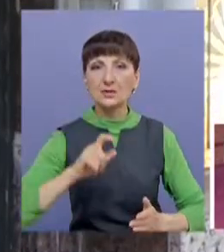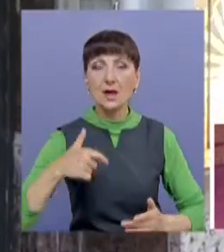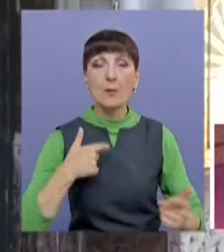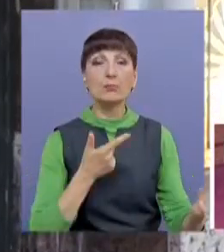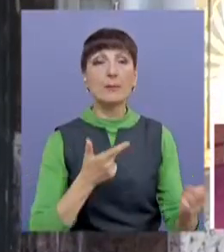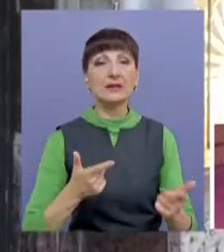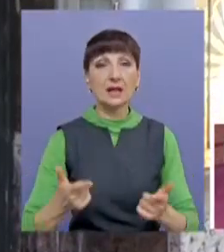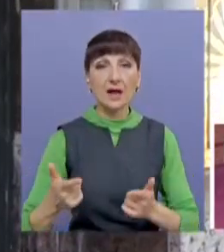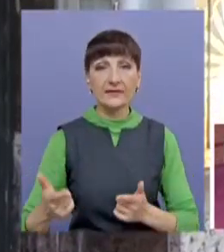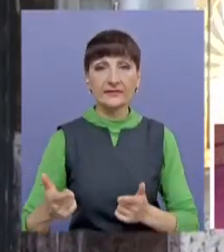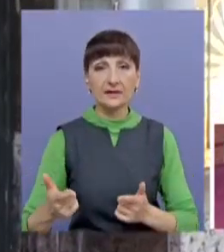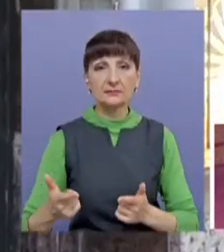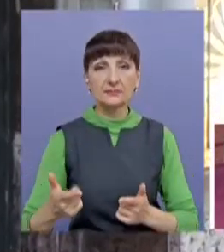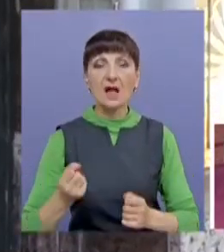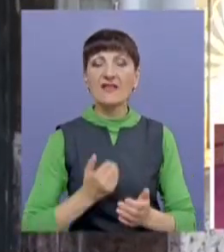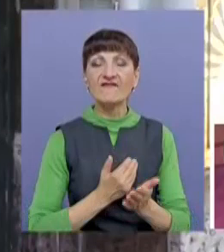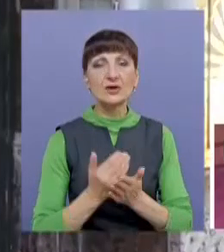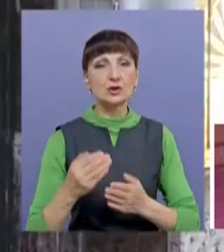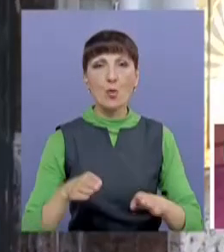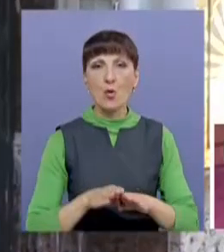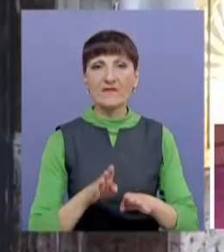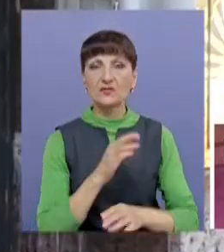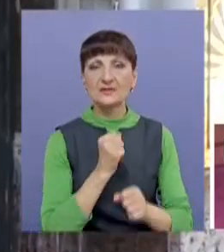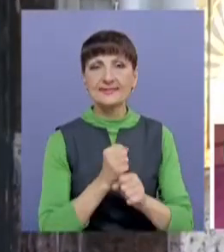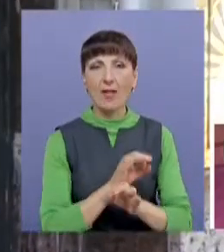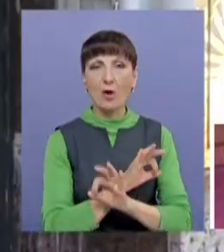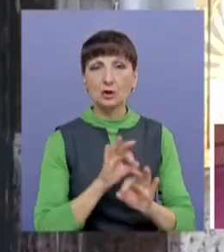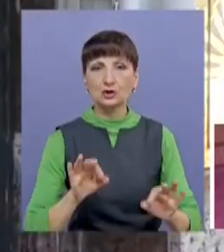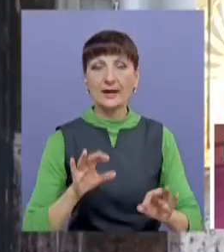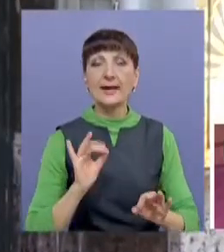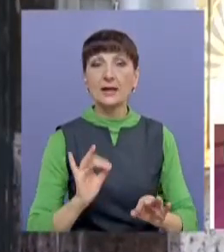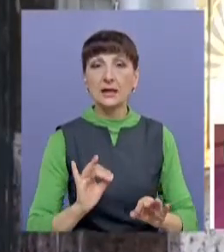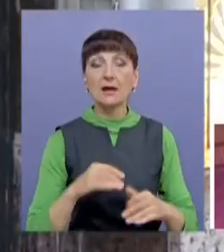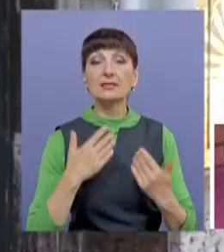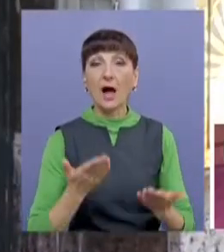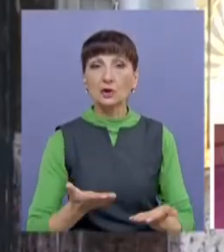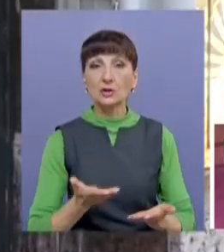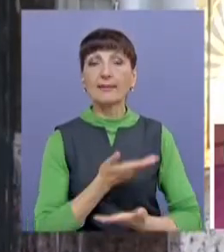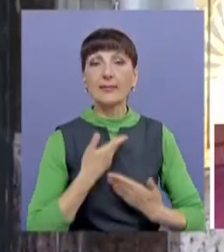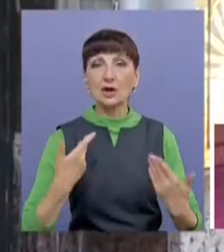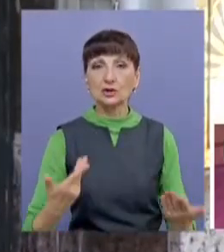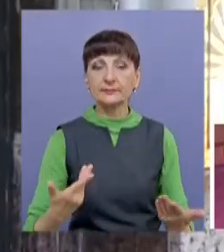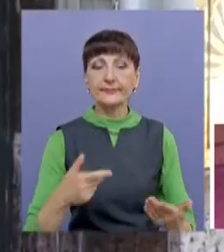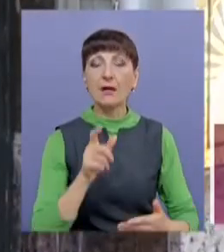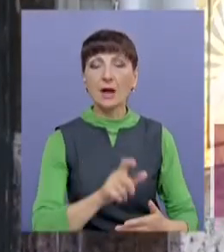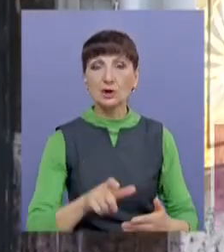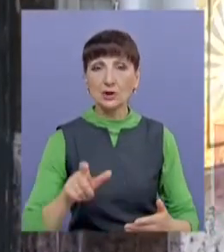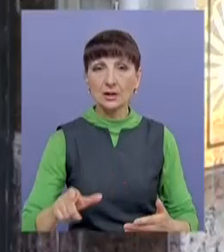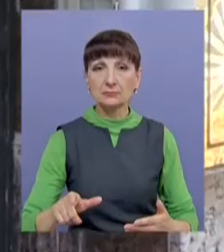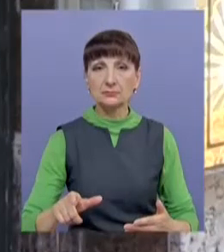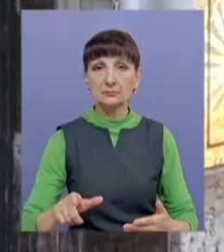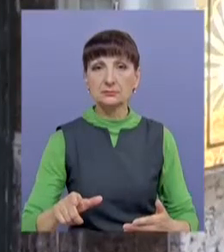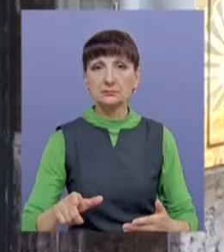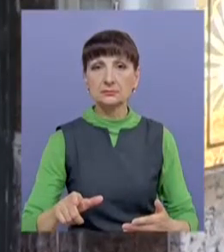Подготавливались мы на высшем уровне, и также наши граждане